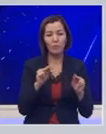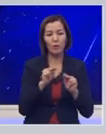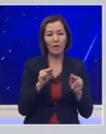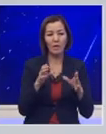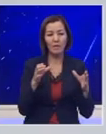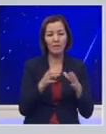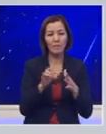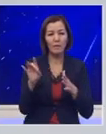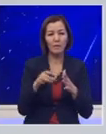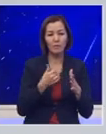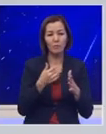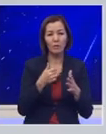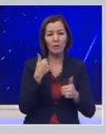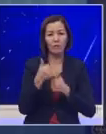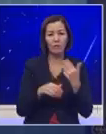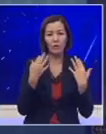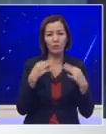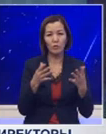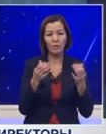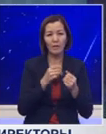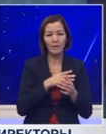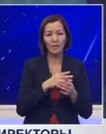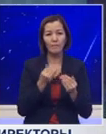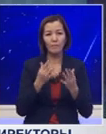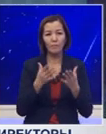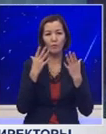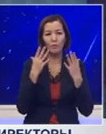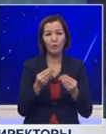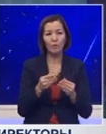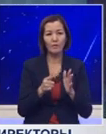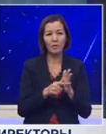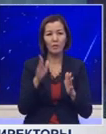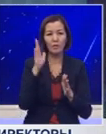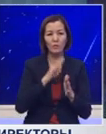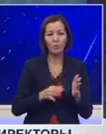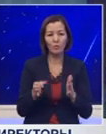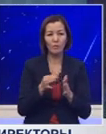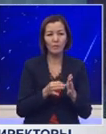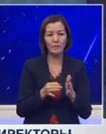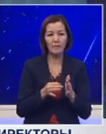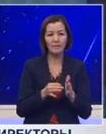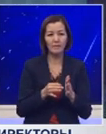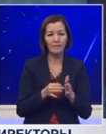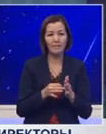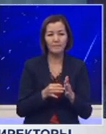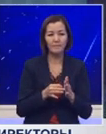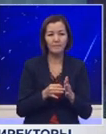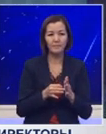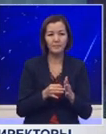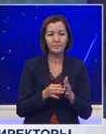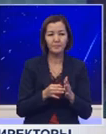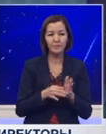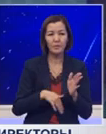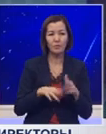республикалық додаға жолдама алды. Бүгінгі күні Жетісу облысында Облыс әкім тарапынан